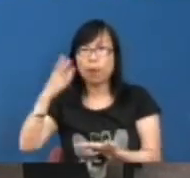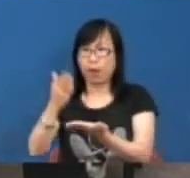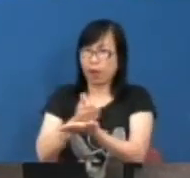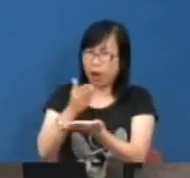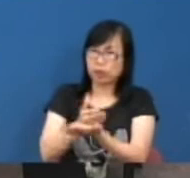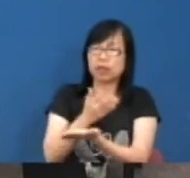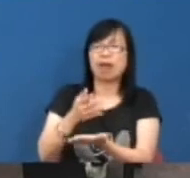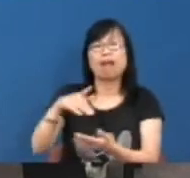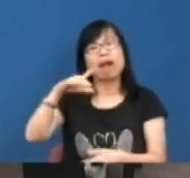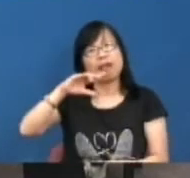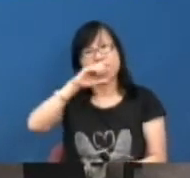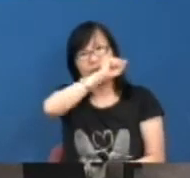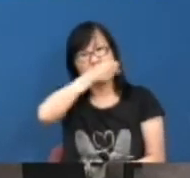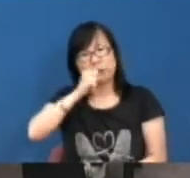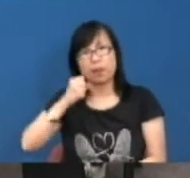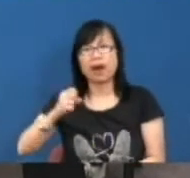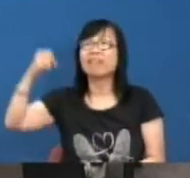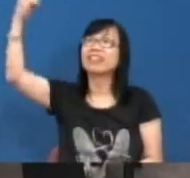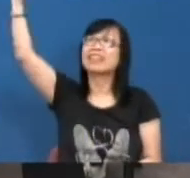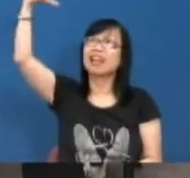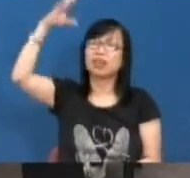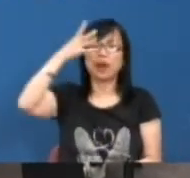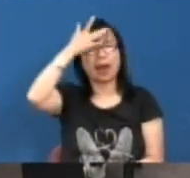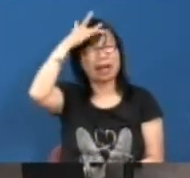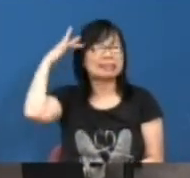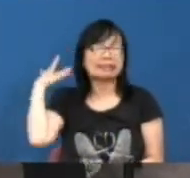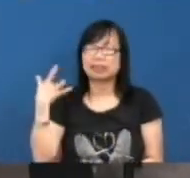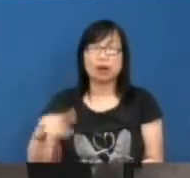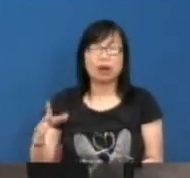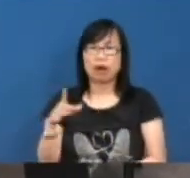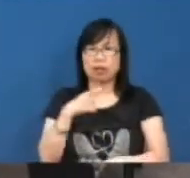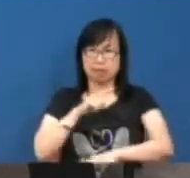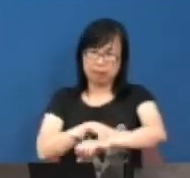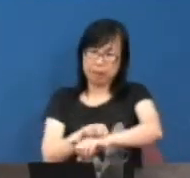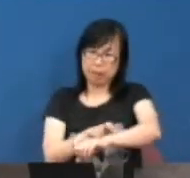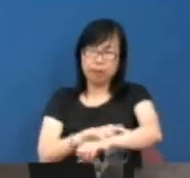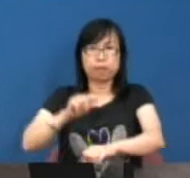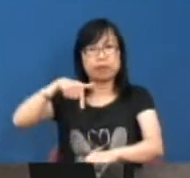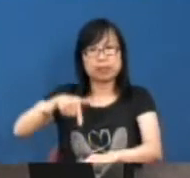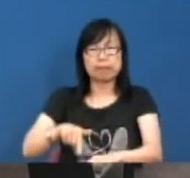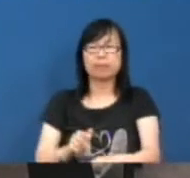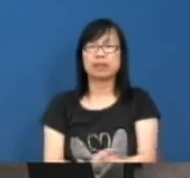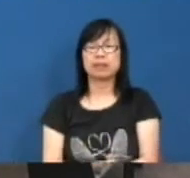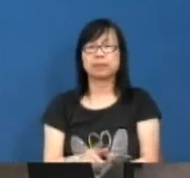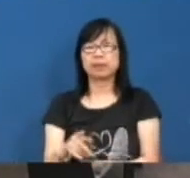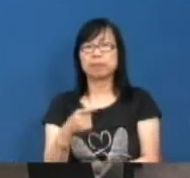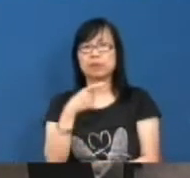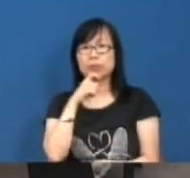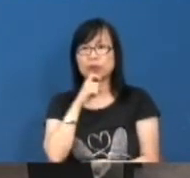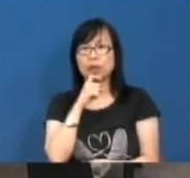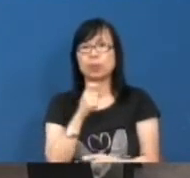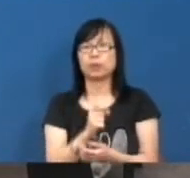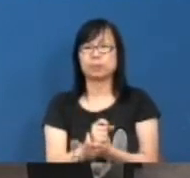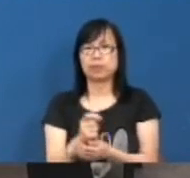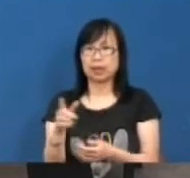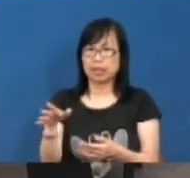台灣啲太陽深，即係都熱啲啦，搞到啲皮膚都深色咗。其實都唔係淨係呢個原因嘅嚇，美紅，因為即